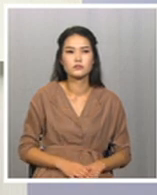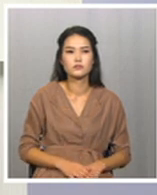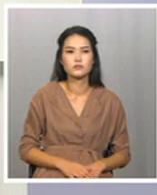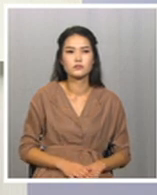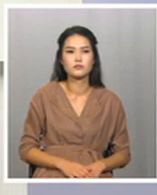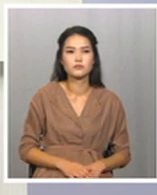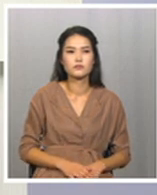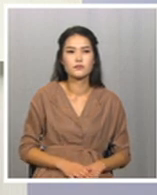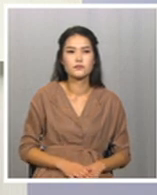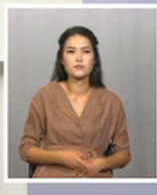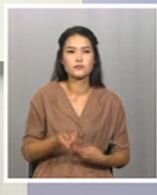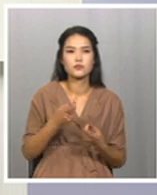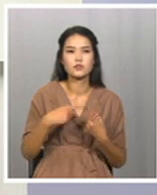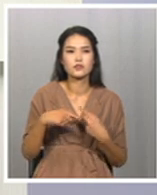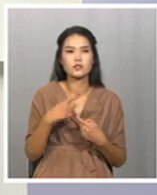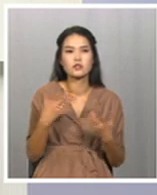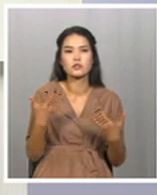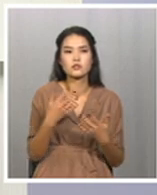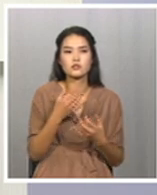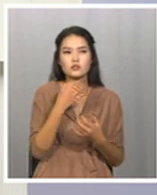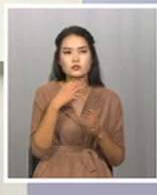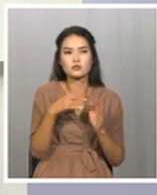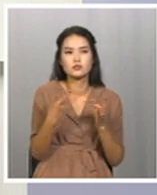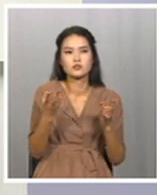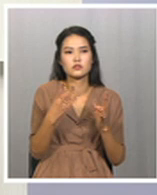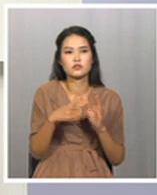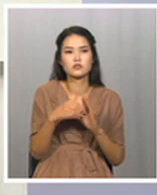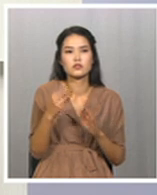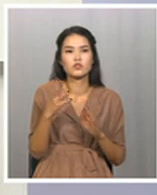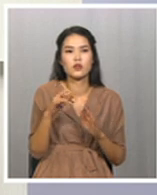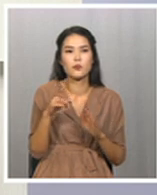Мен қажетті шаблондардың ішінен